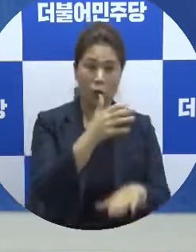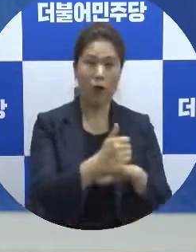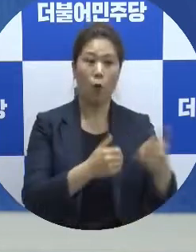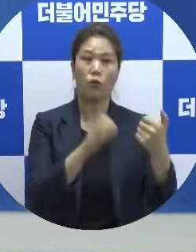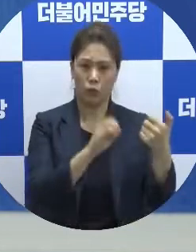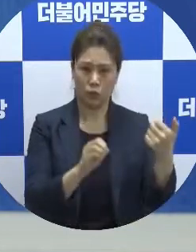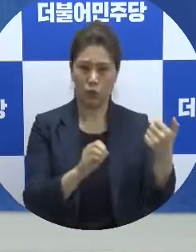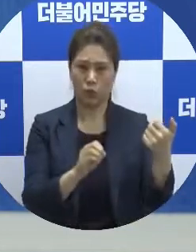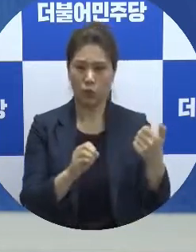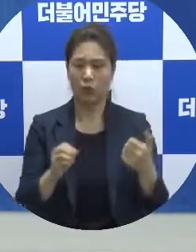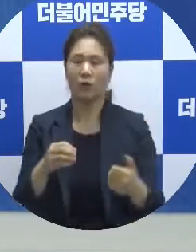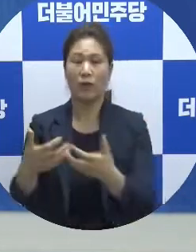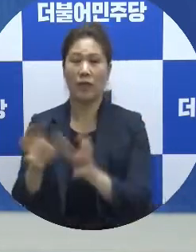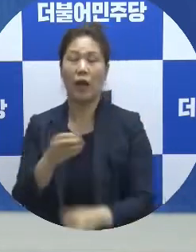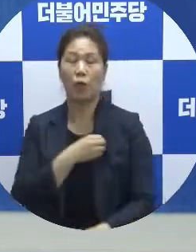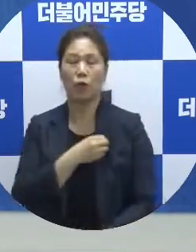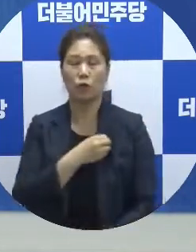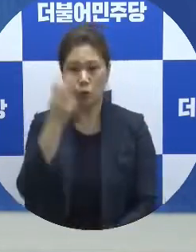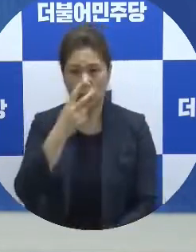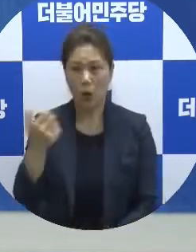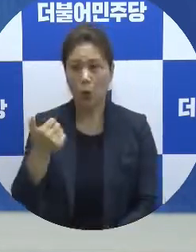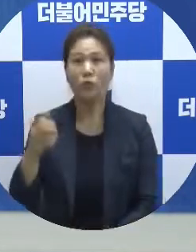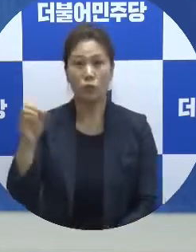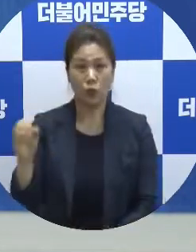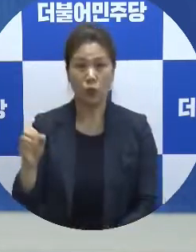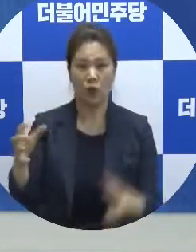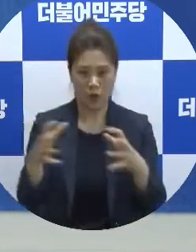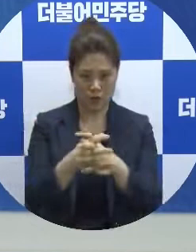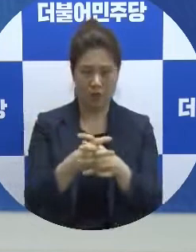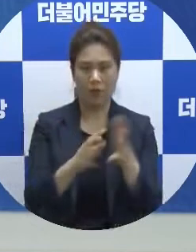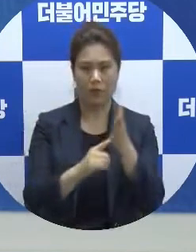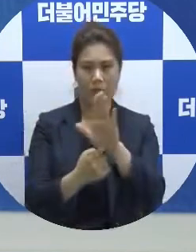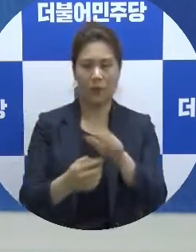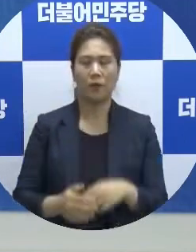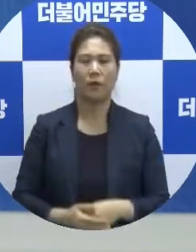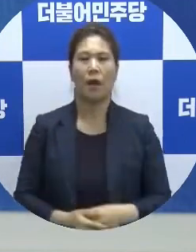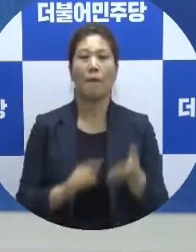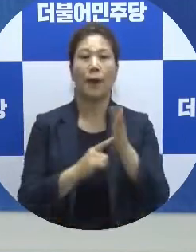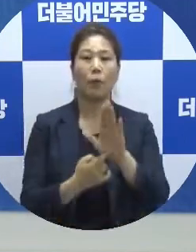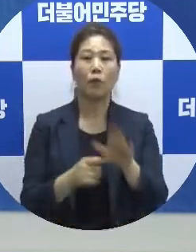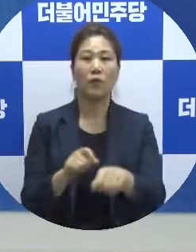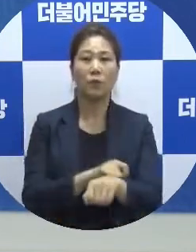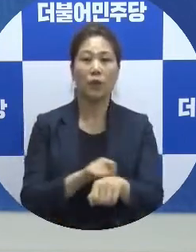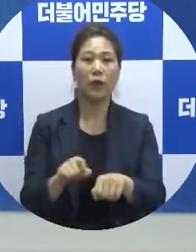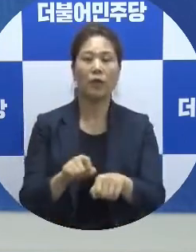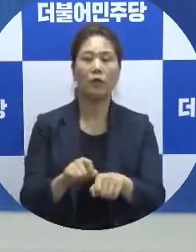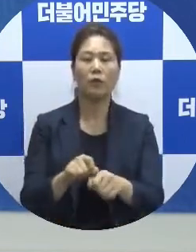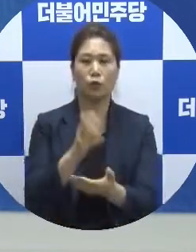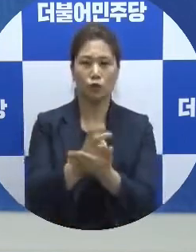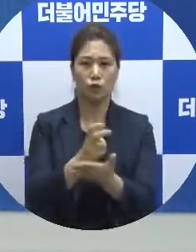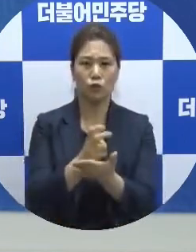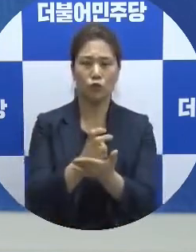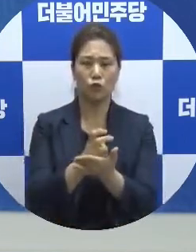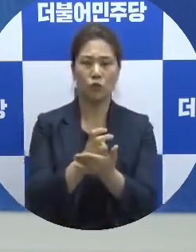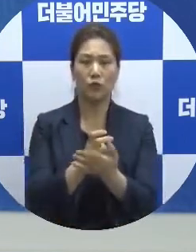50%, 당원 여론조사 결과 50%가 반영됩니다. 발표는 특별당규